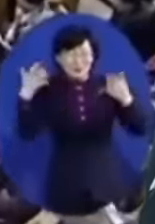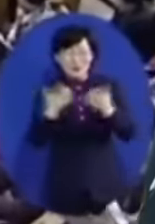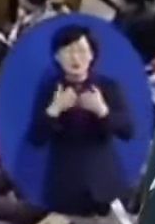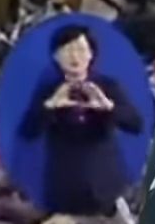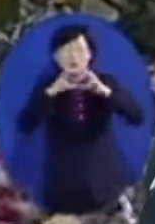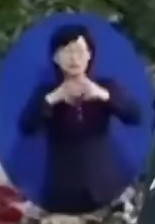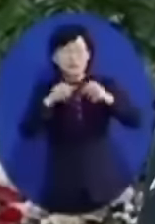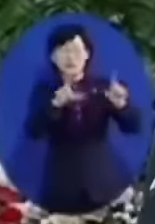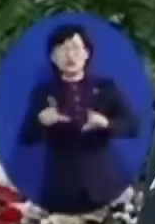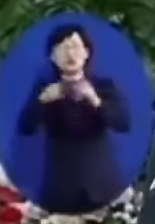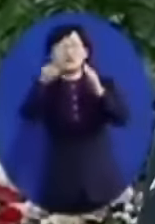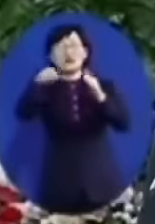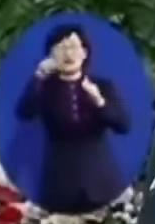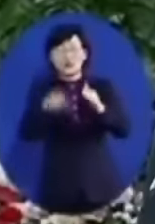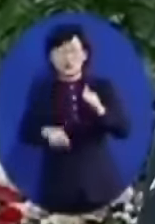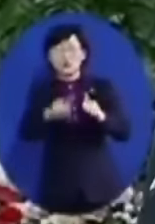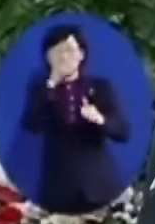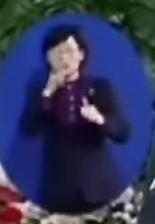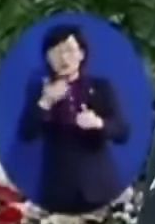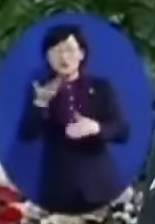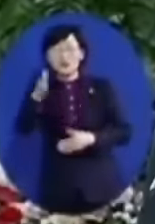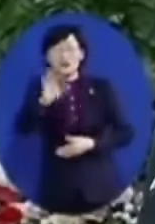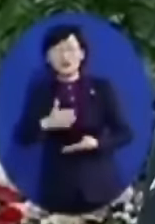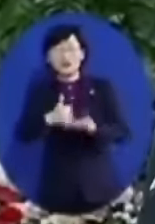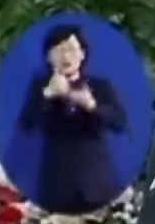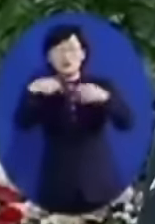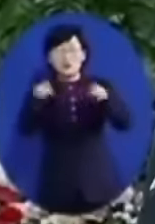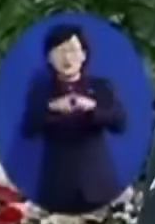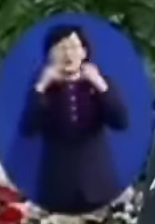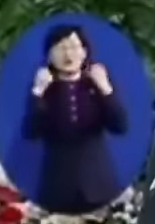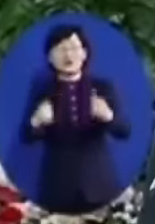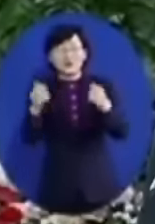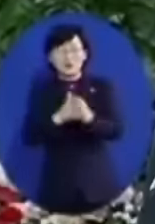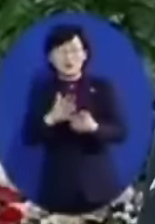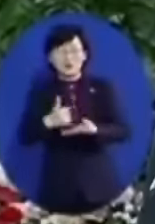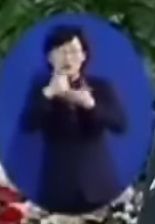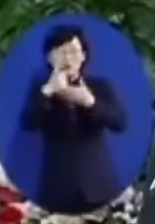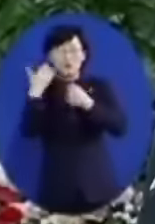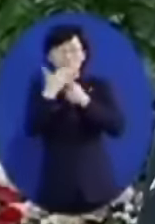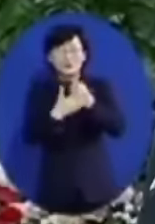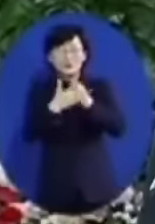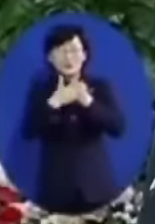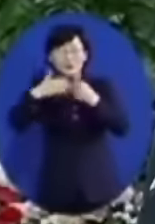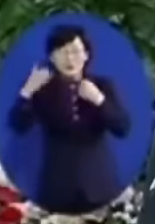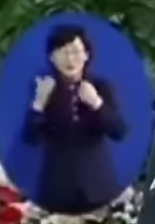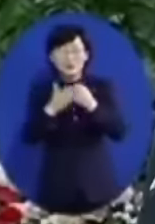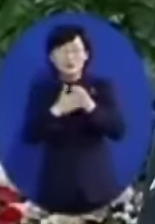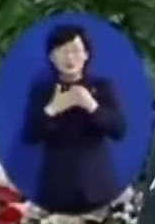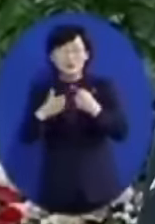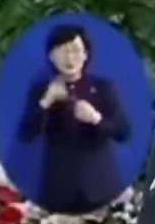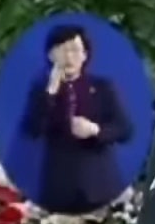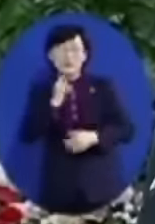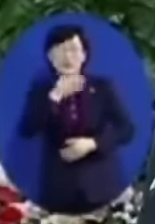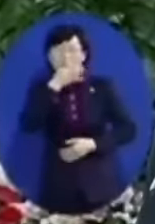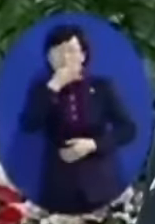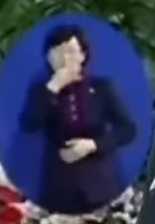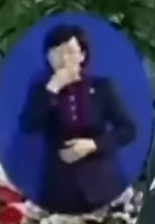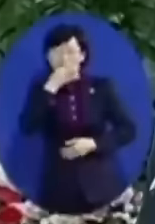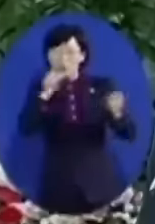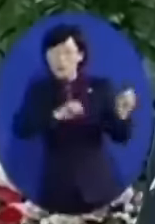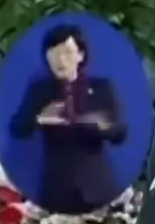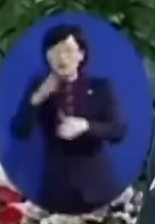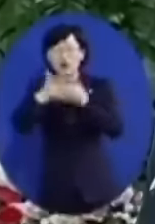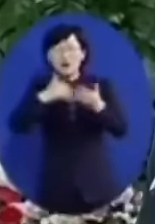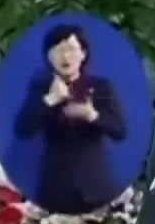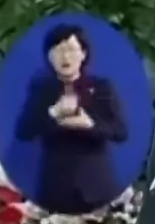세상에 살고 있습니다. 그러나 주님이 같이 계심으로 주님의 은혜에 의해서 탐욕을 버리고